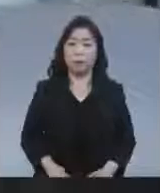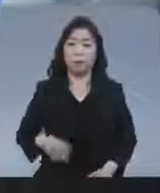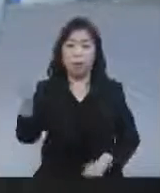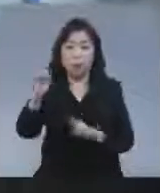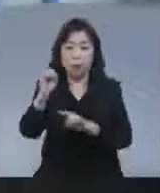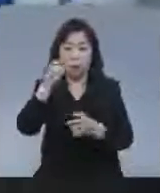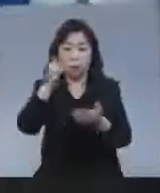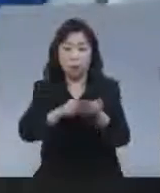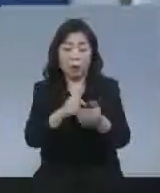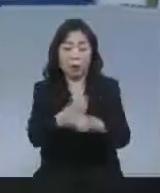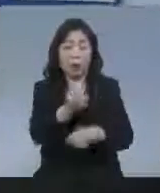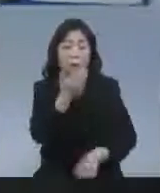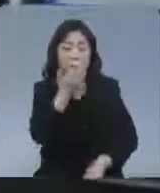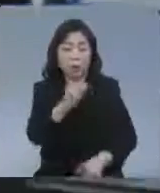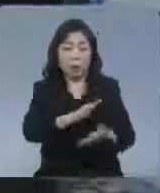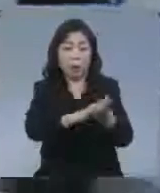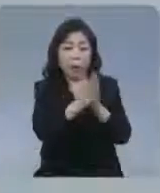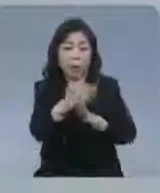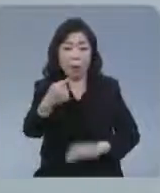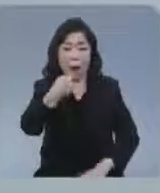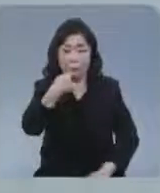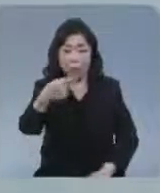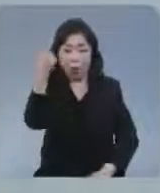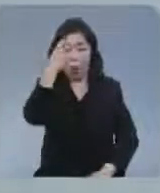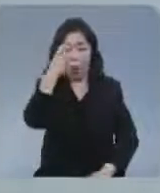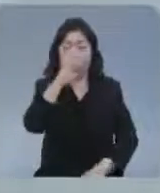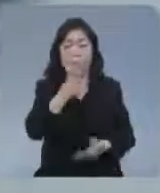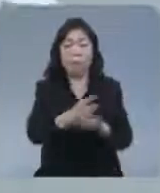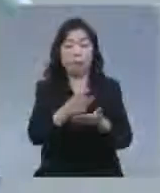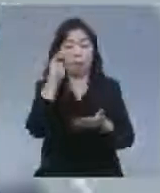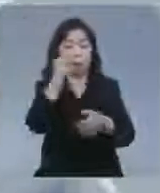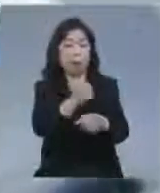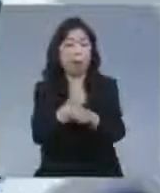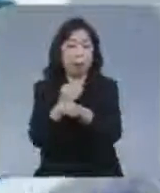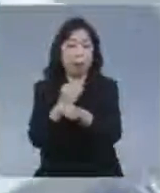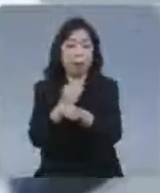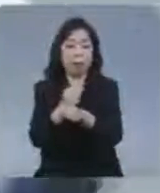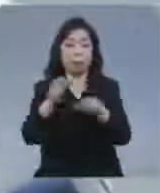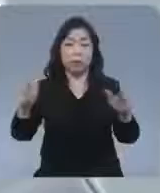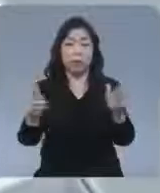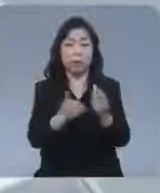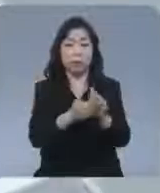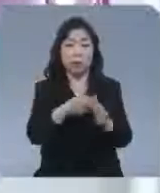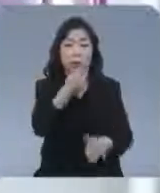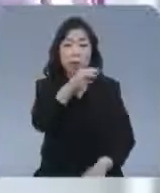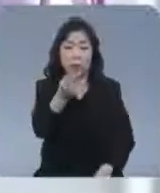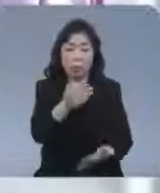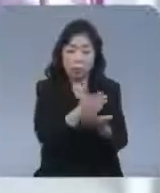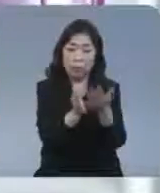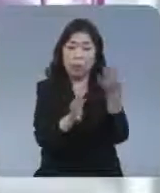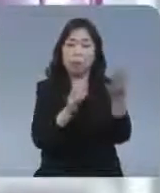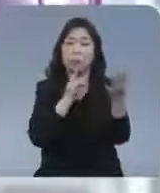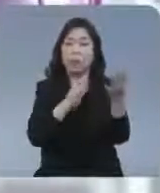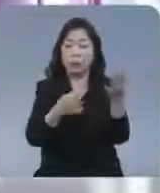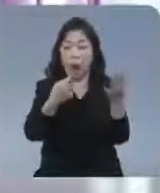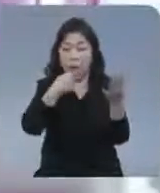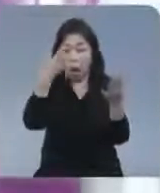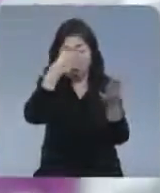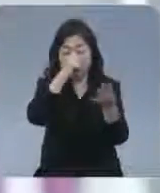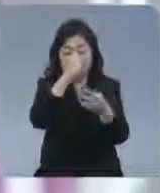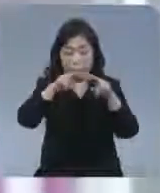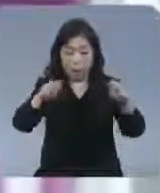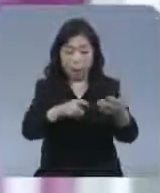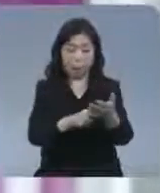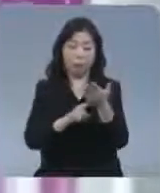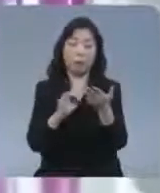アフリカ8カ国は28日から防疫強化国家危険国家ぷ隔離免除除外